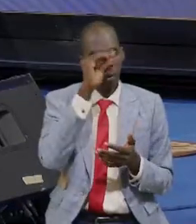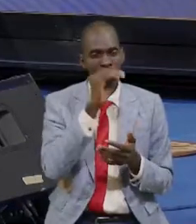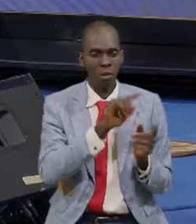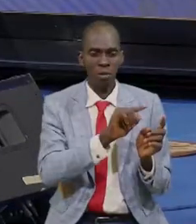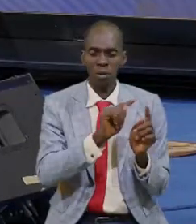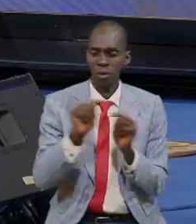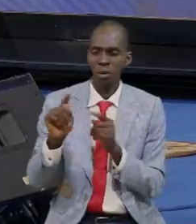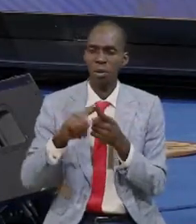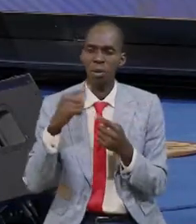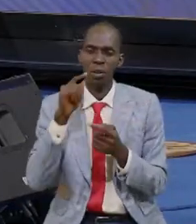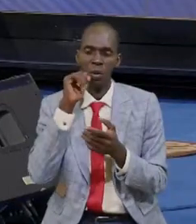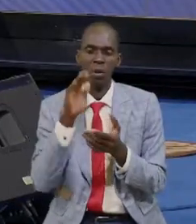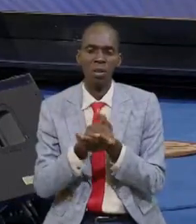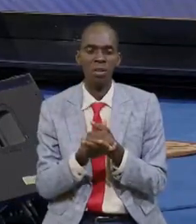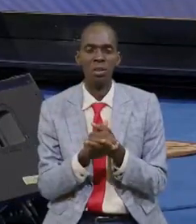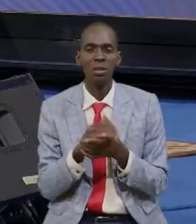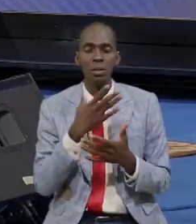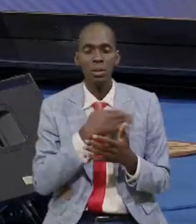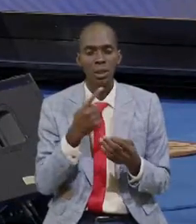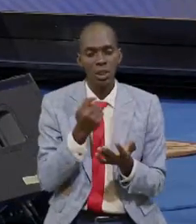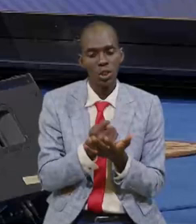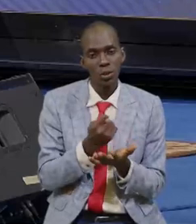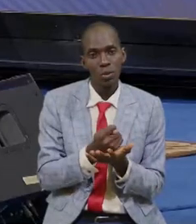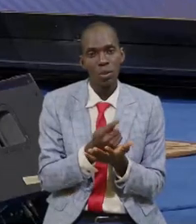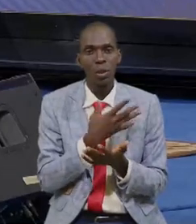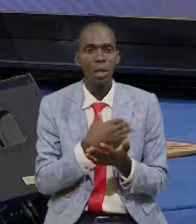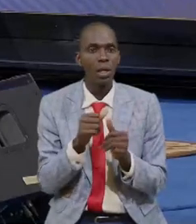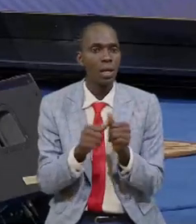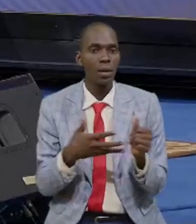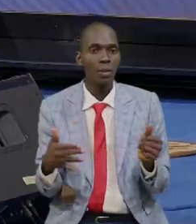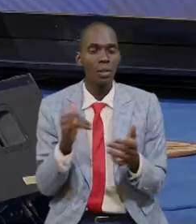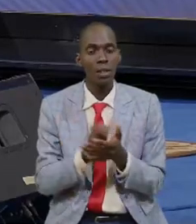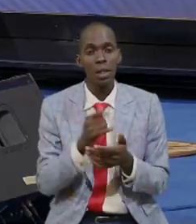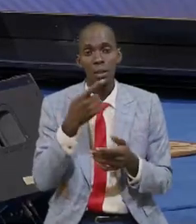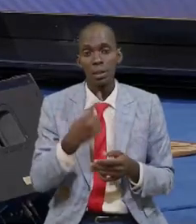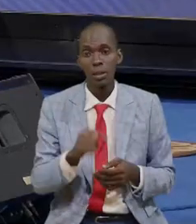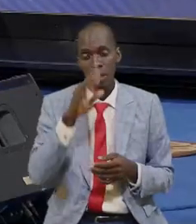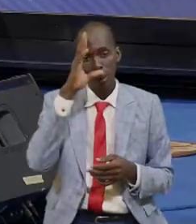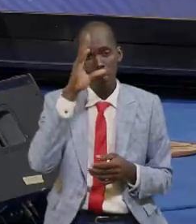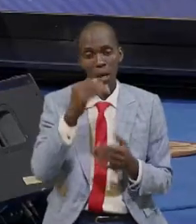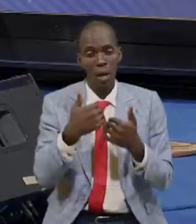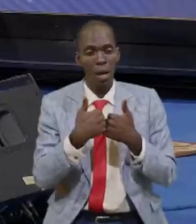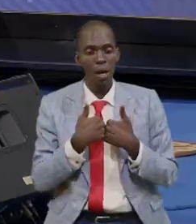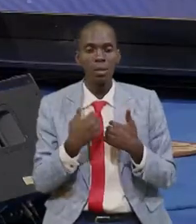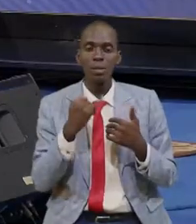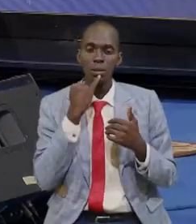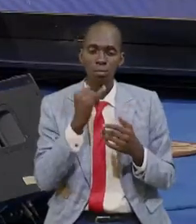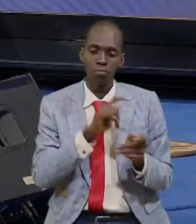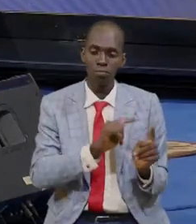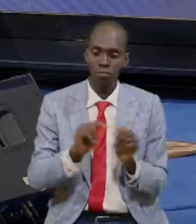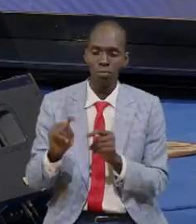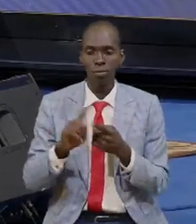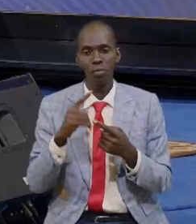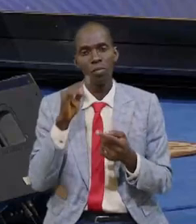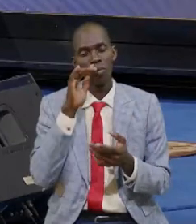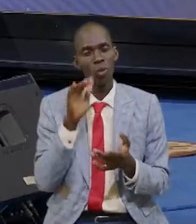cet homme maintenant est mis sur la femme. Le trésor de l'homme appartient à la femme si vous